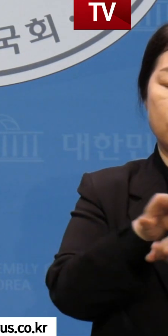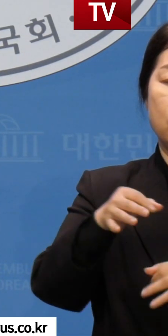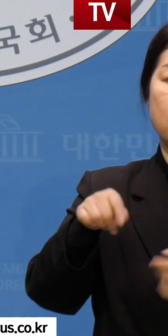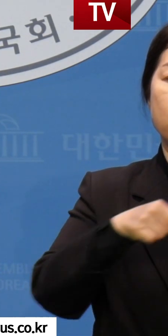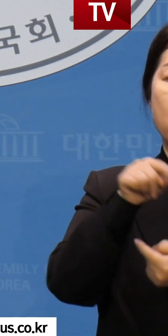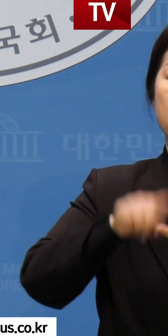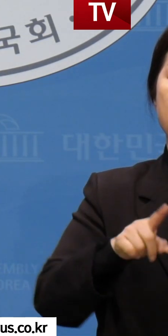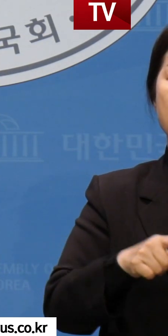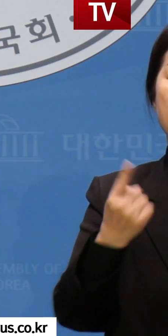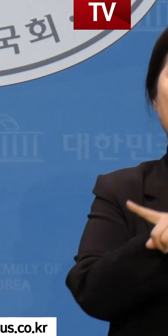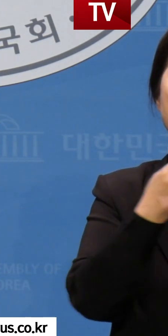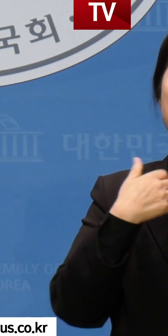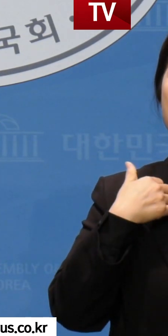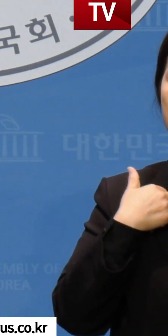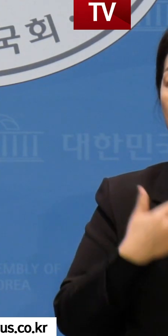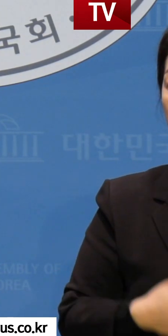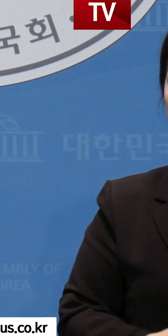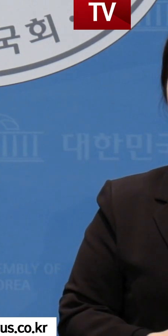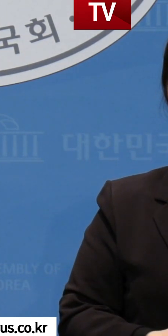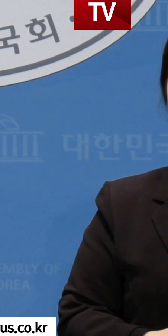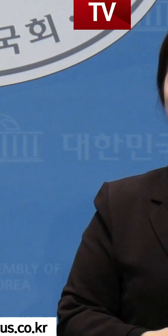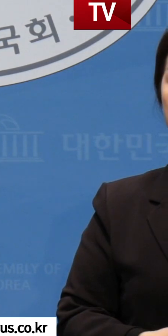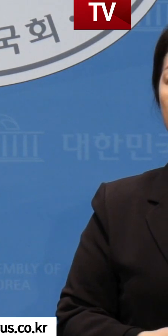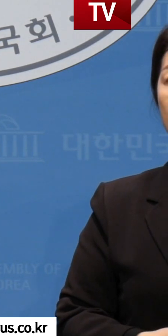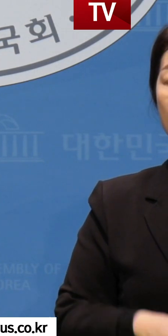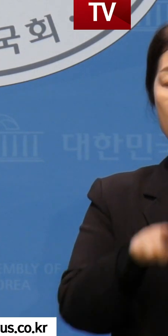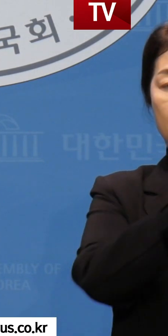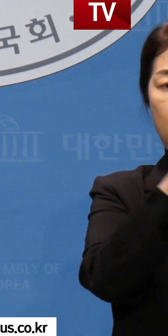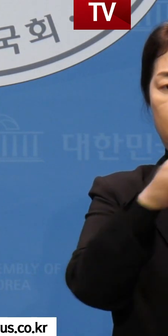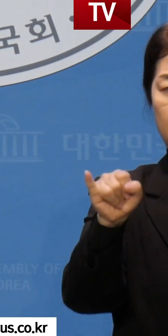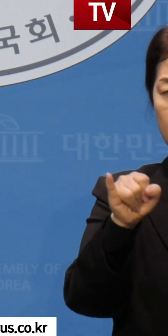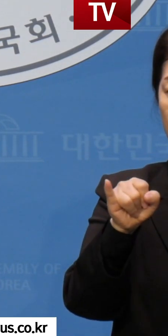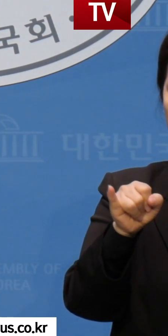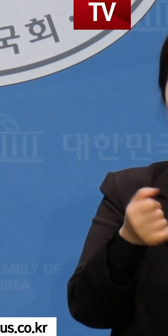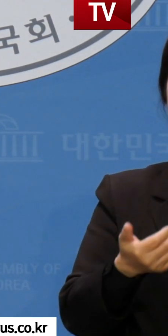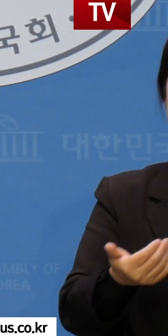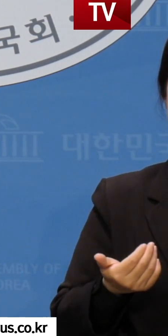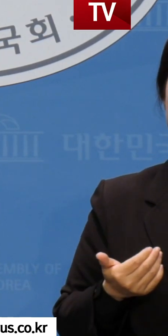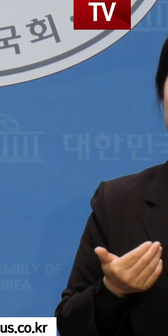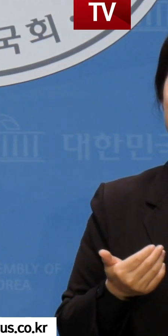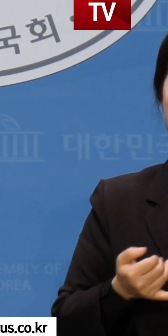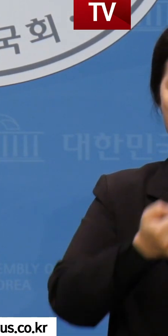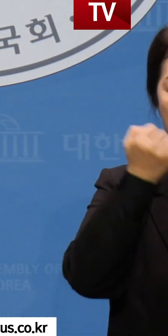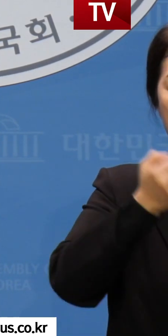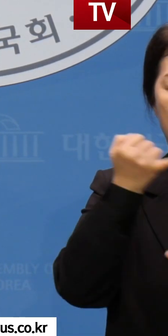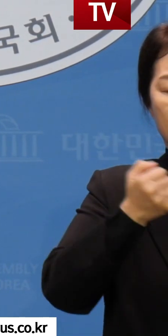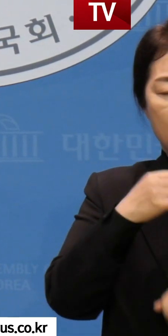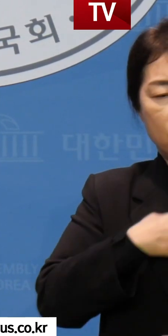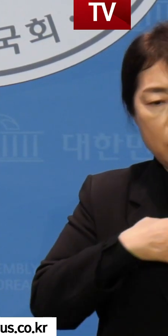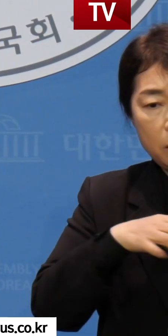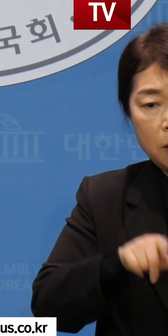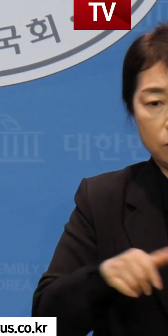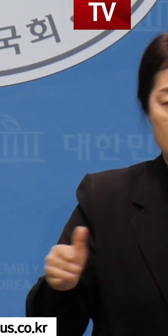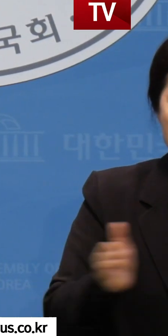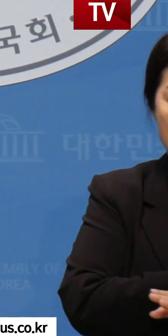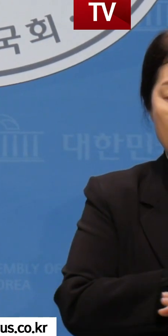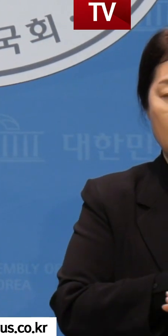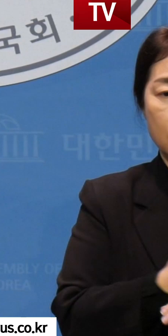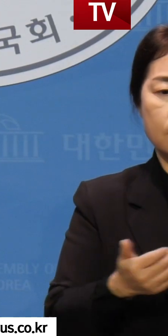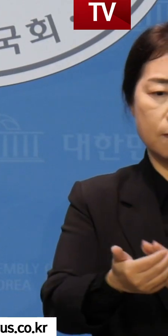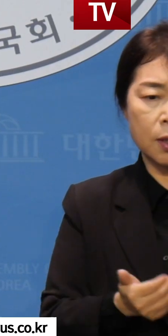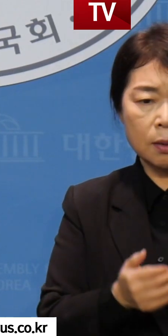필요합니다. 첫째, 신용불량 낙인 이전에 연체 우려 단계부터 적극